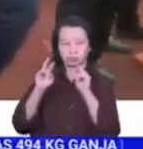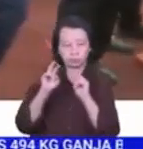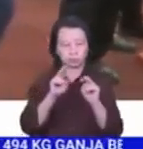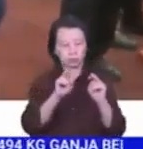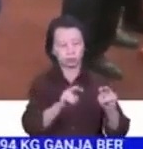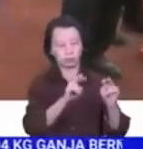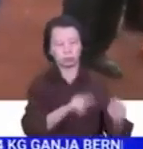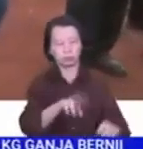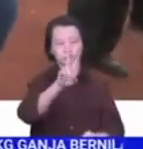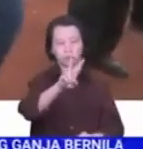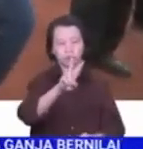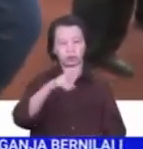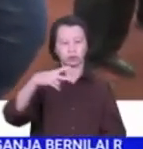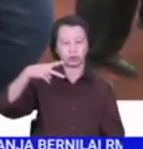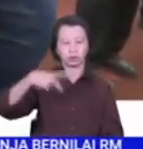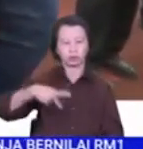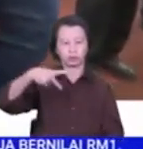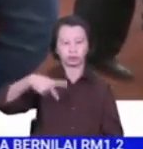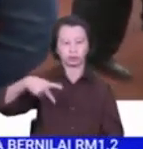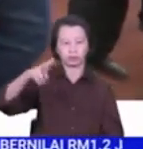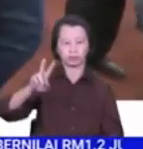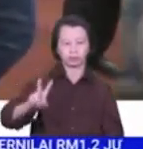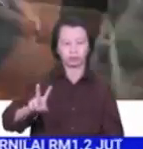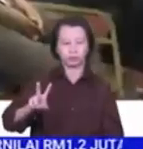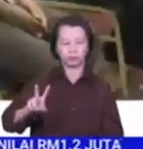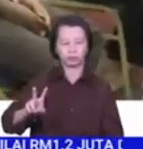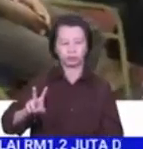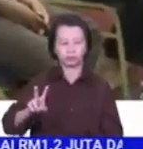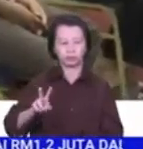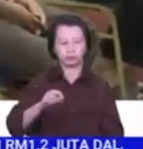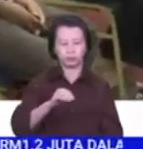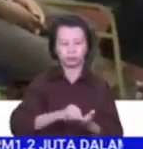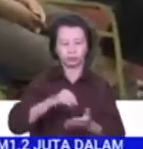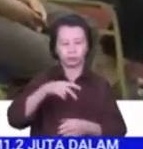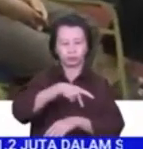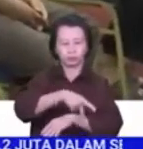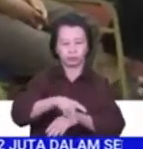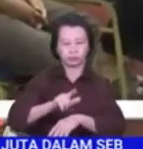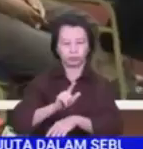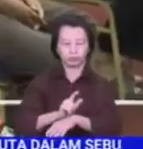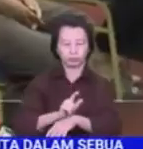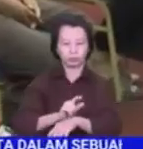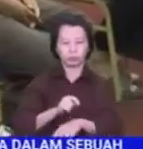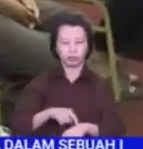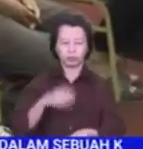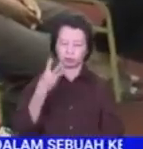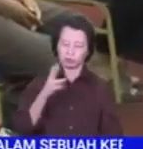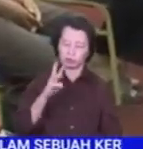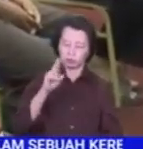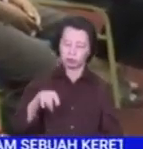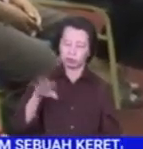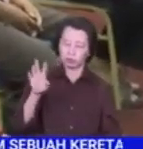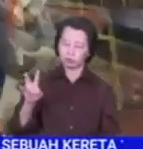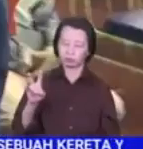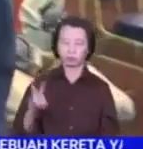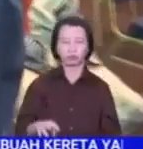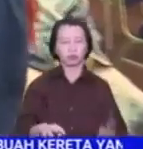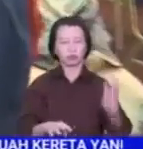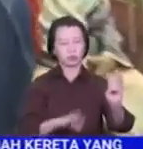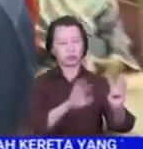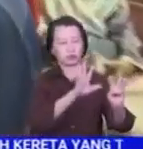tinjauan di dua buah pusat pemberian vaksin PPV awam di Langkawi. Setakat 16 Julai lalu, sejumlah